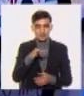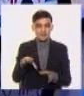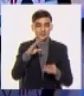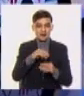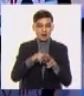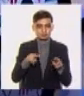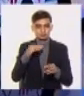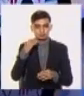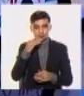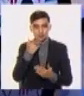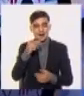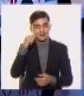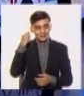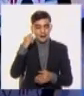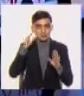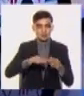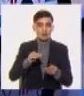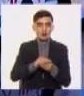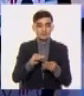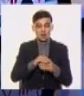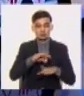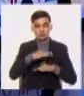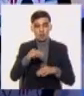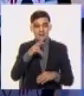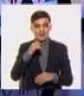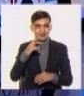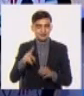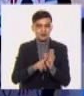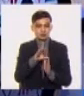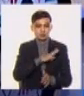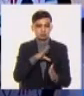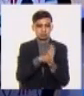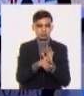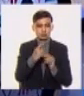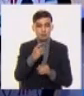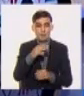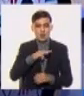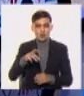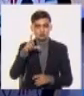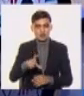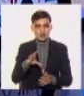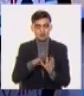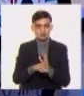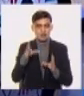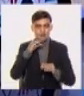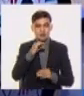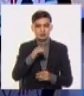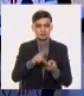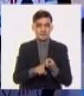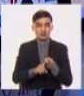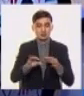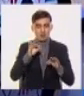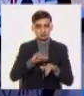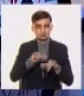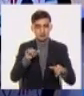В Китае прибегли к повторным мерам строгого карантина. Под него попали более 100 миллионов человек. Очагом инфекции